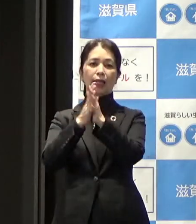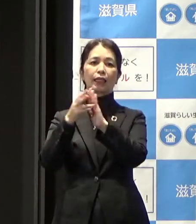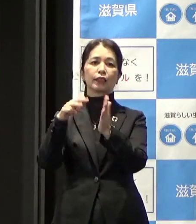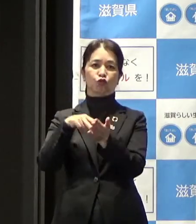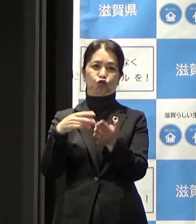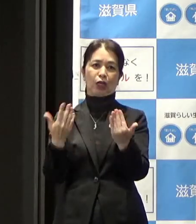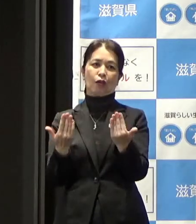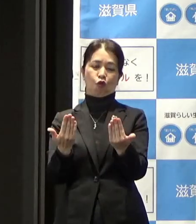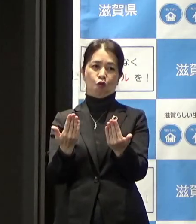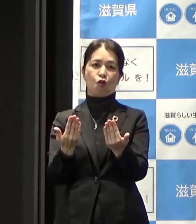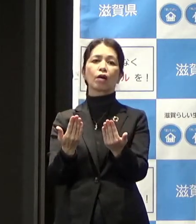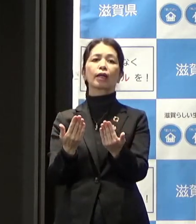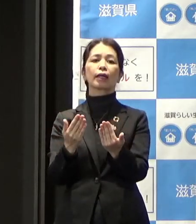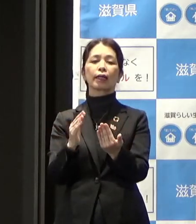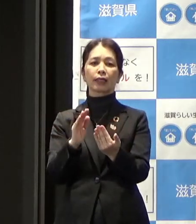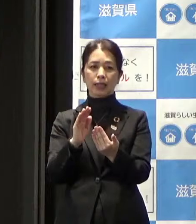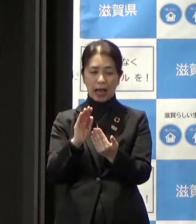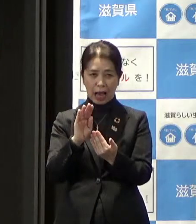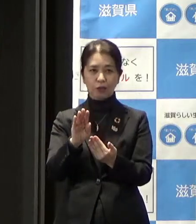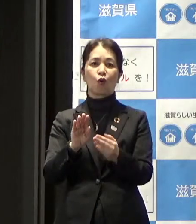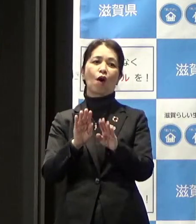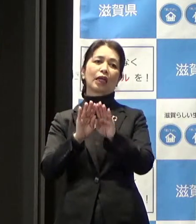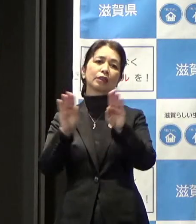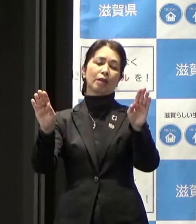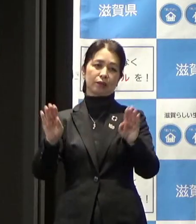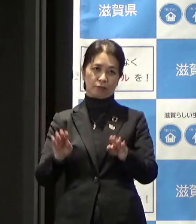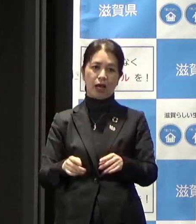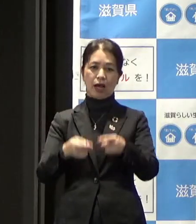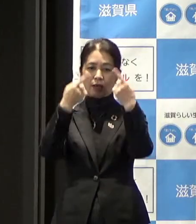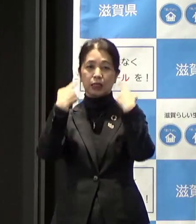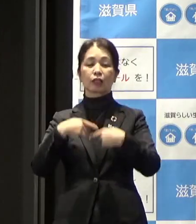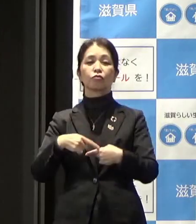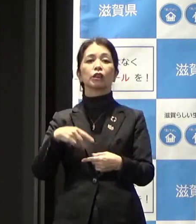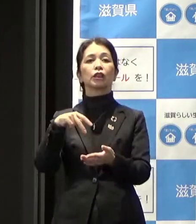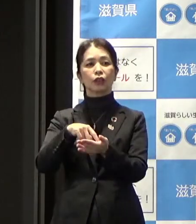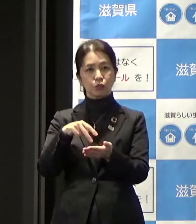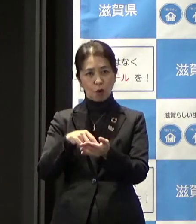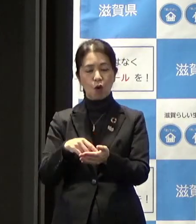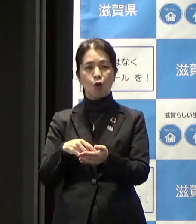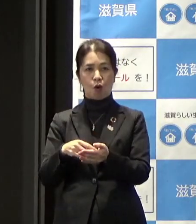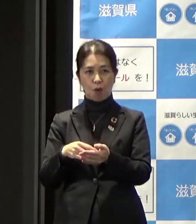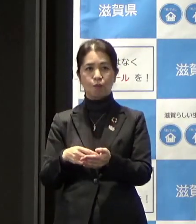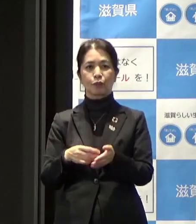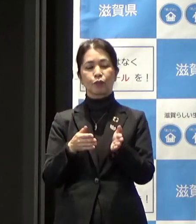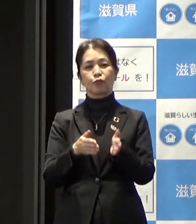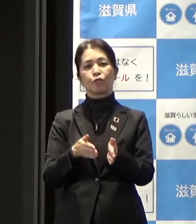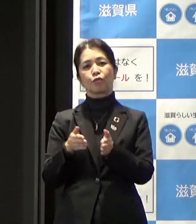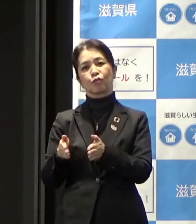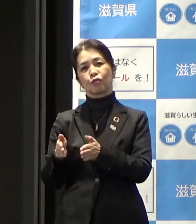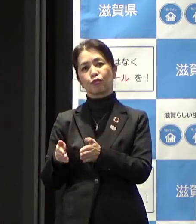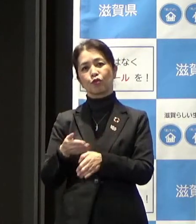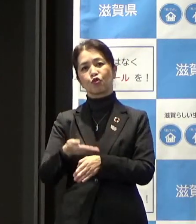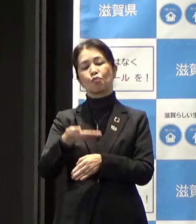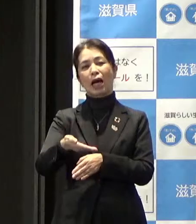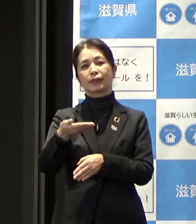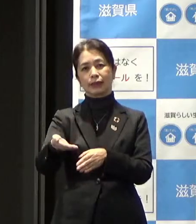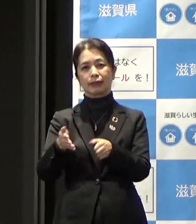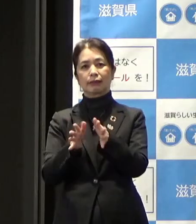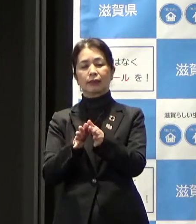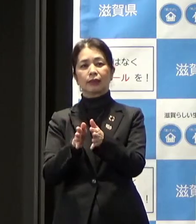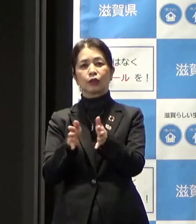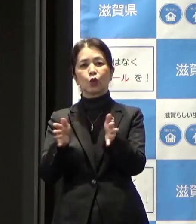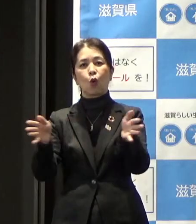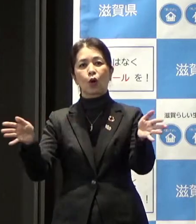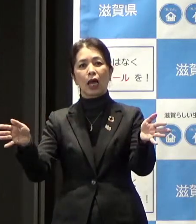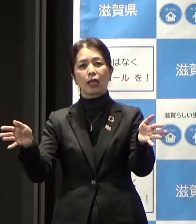ますが、市立の学校等におきましても順次広げていけるように調整を進めるよう